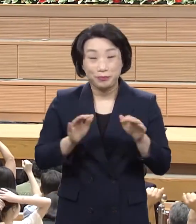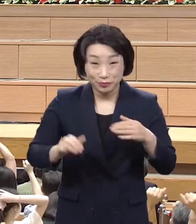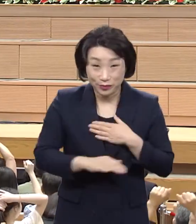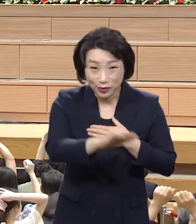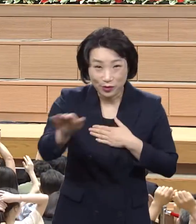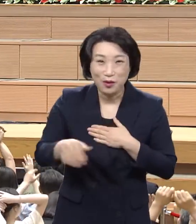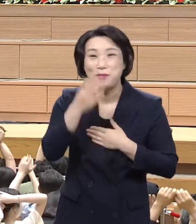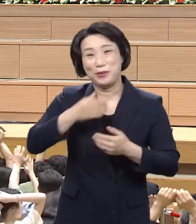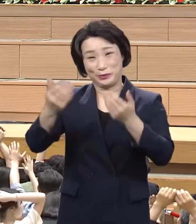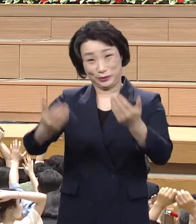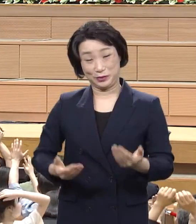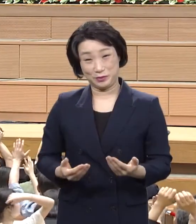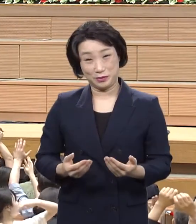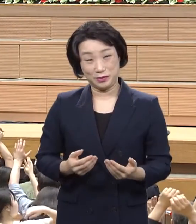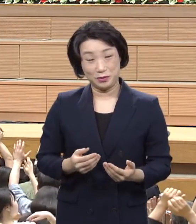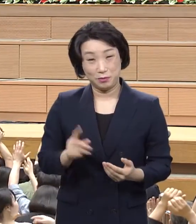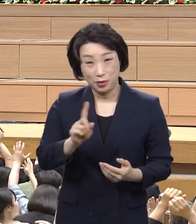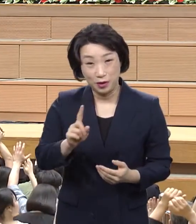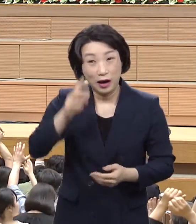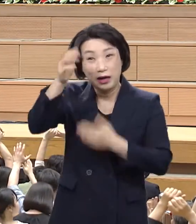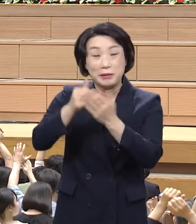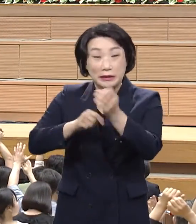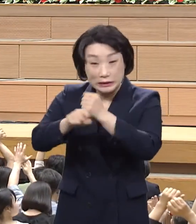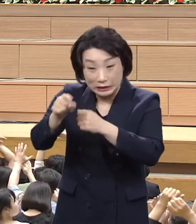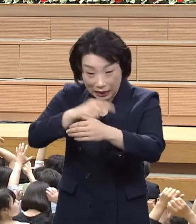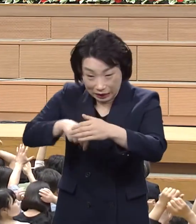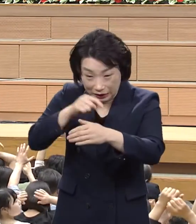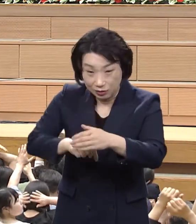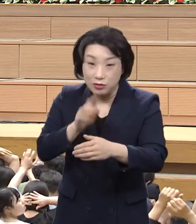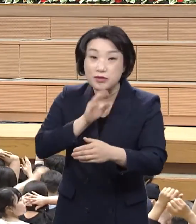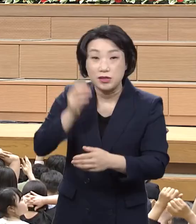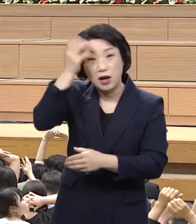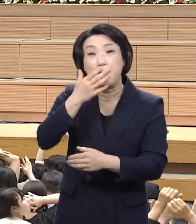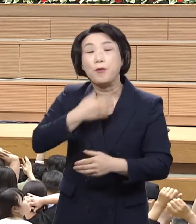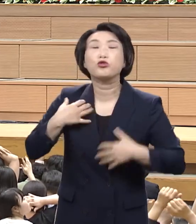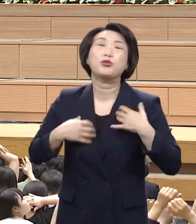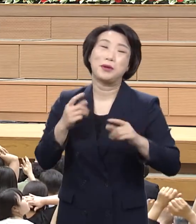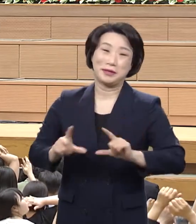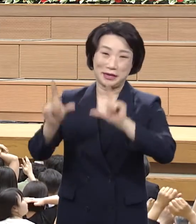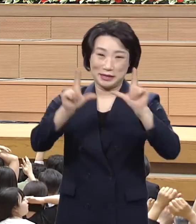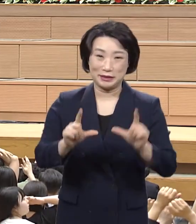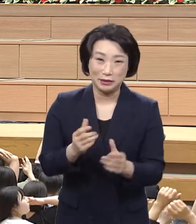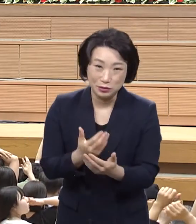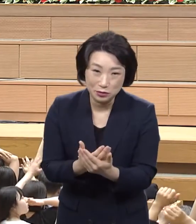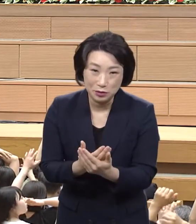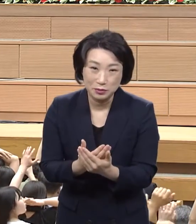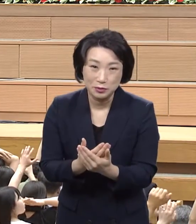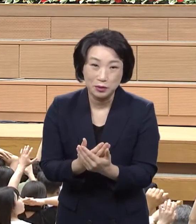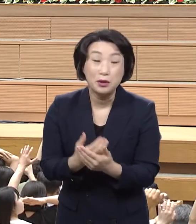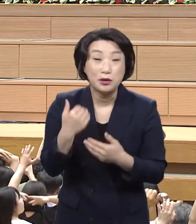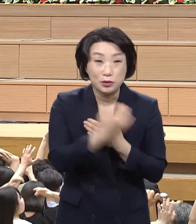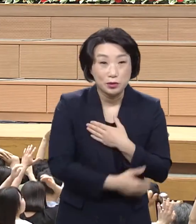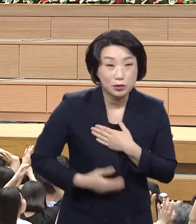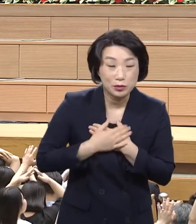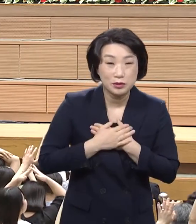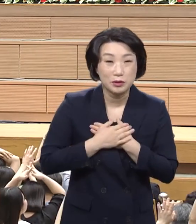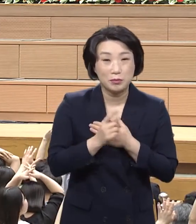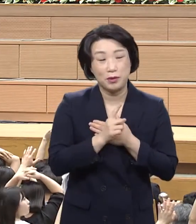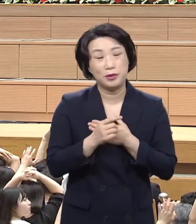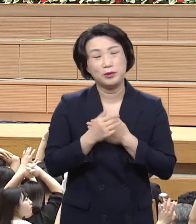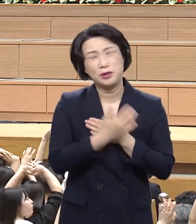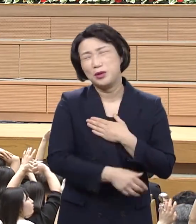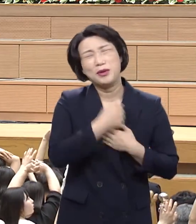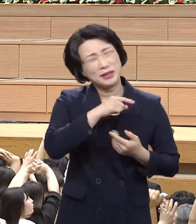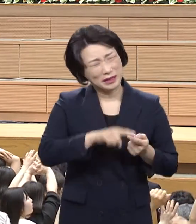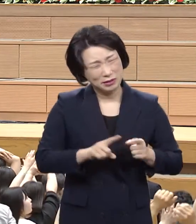우리를 축복하사 하나님의 뜻 안에서 신령한 복을 누리게 하시되 육신은 정말로